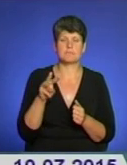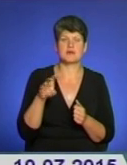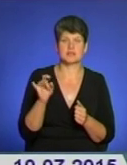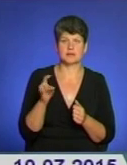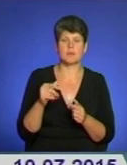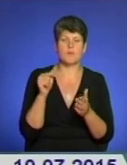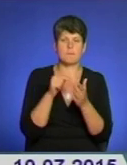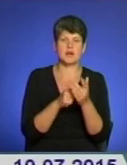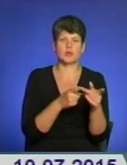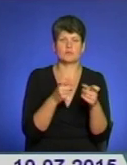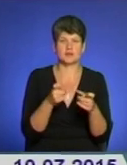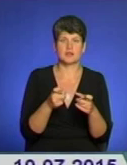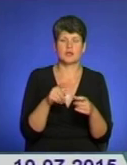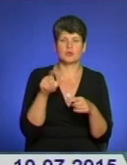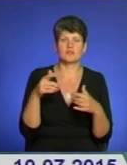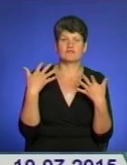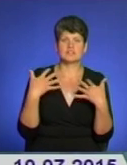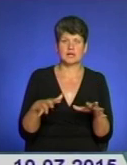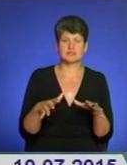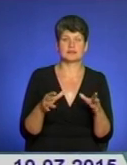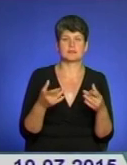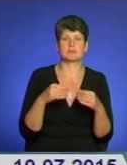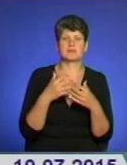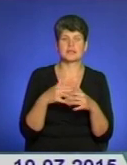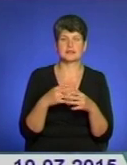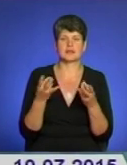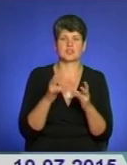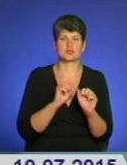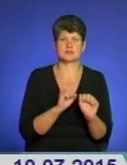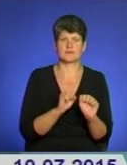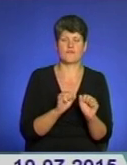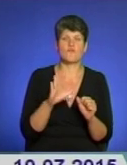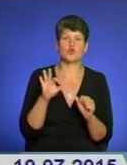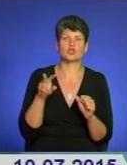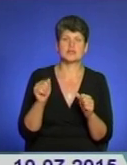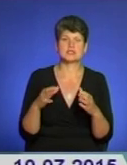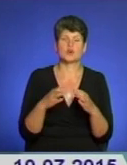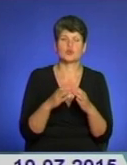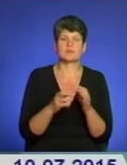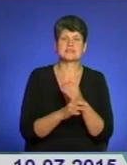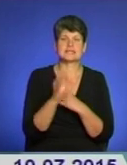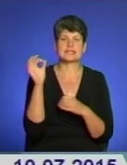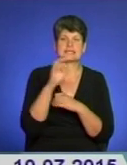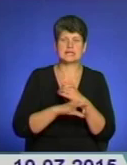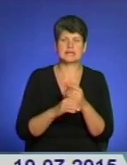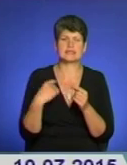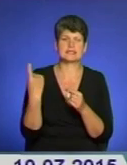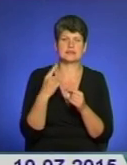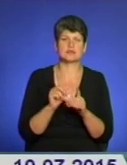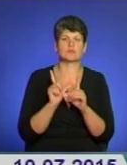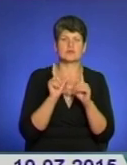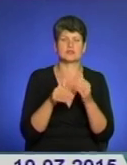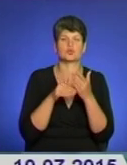обстріл. Військові втратили тактичні прилади і речі, необхідні для захисту. Волонтерська група «Схід і Захід єдині» повезла допомогу на